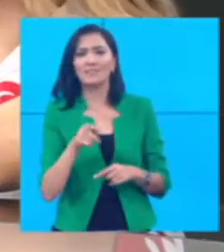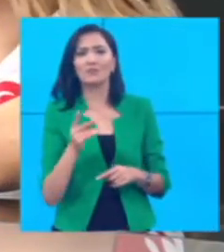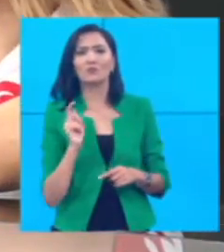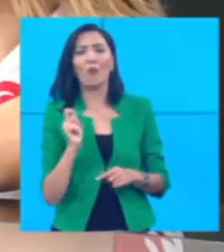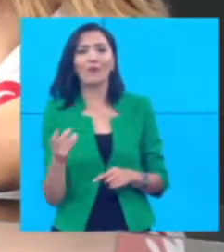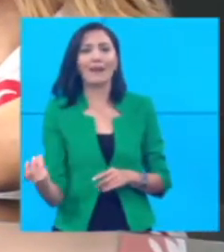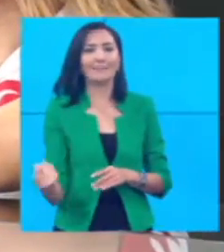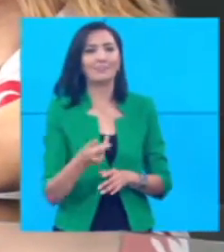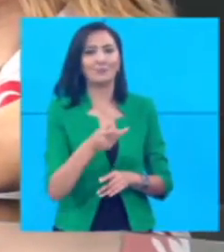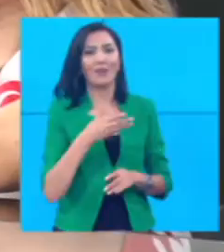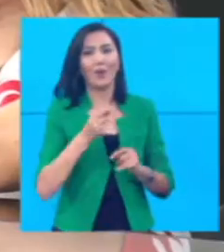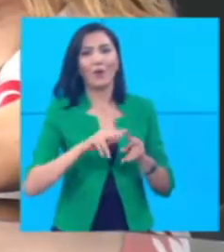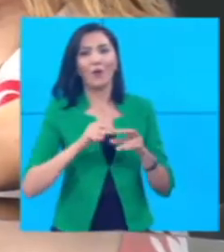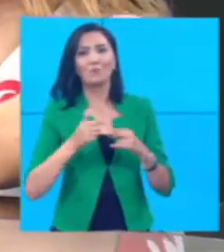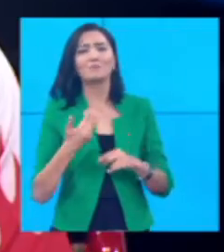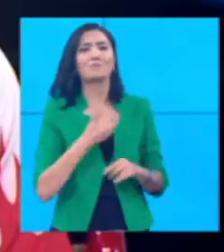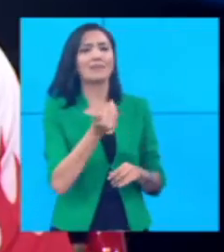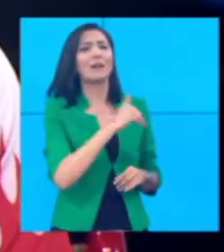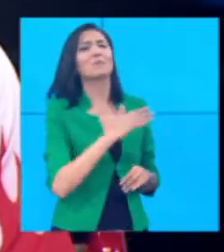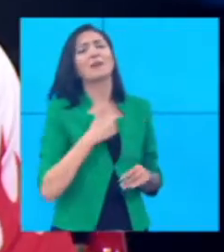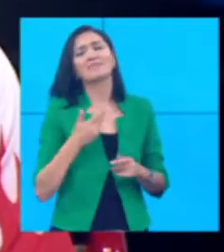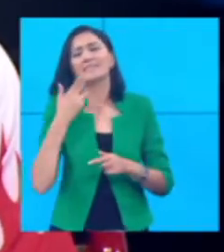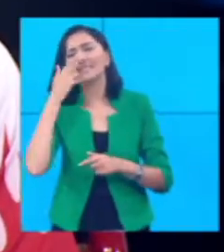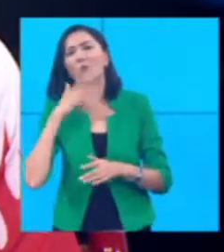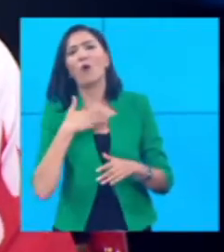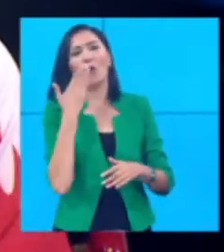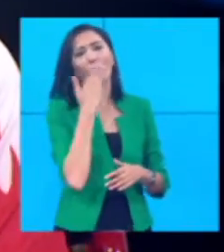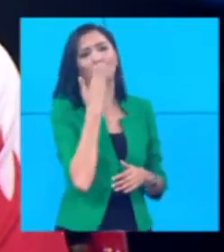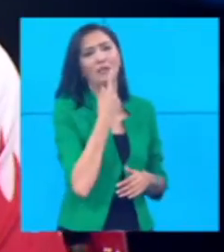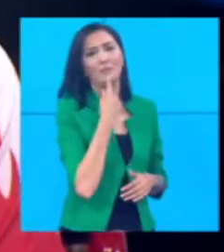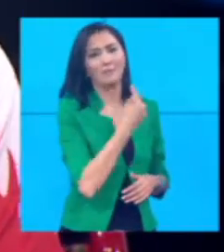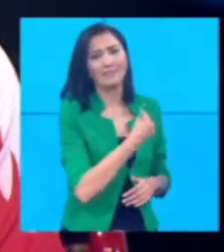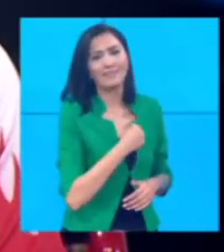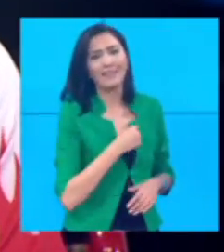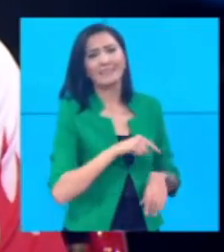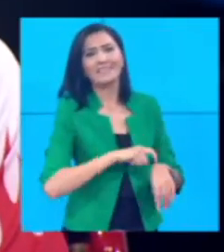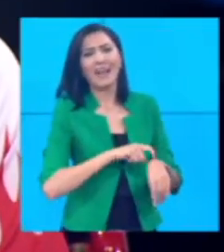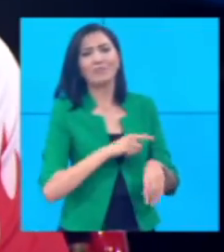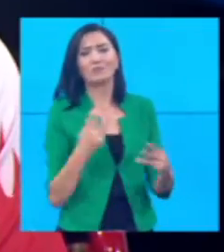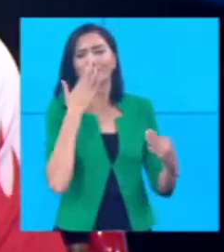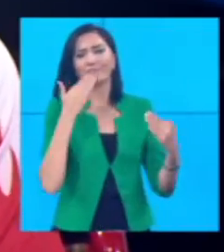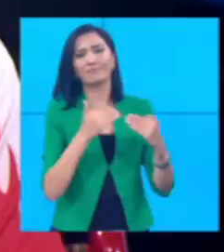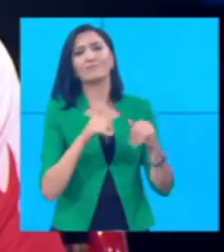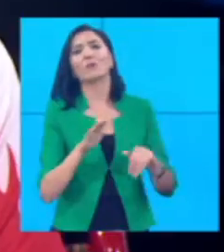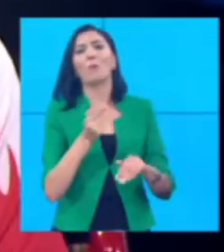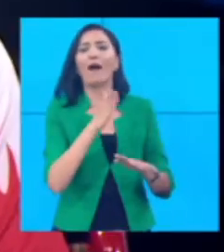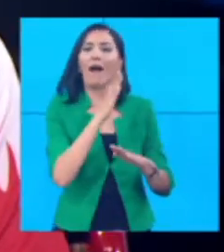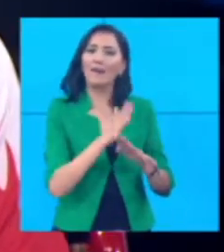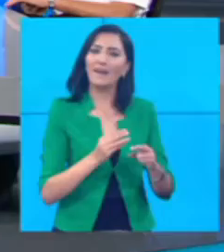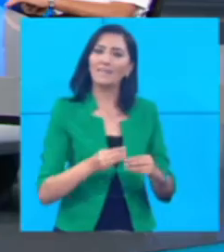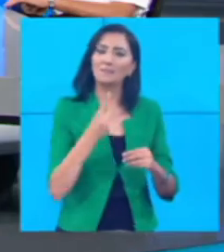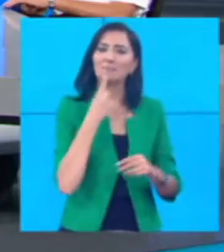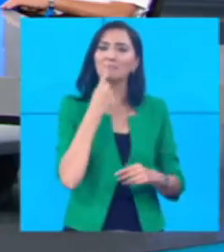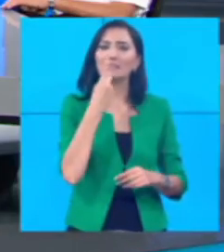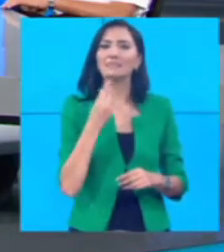Seni zorla kaçırmışlar falan diye bir şey var Ömer de. Gelmedi, ben okuyacağım dedi. Okulum işte... Saatleri aha. Uyuşmuyor falan dedi. Bayağı bir ara